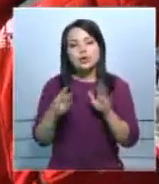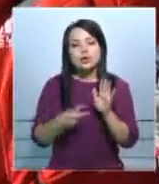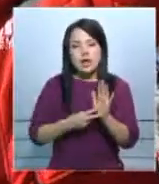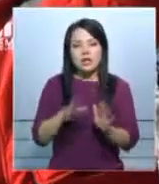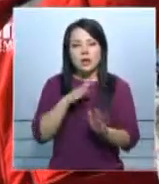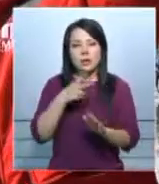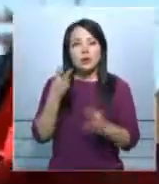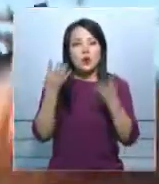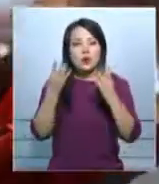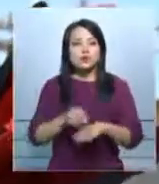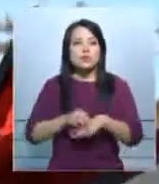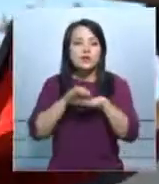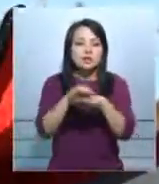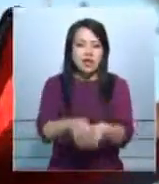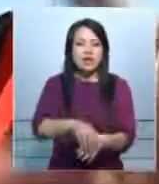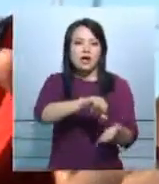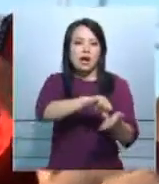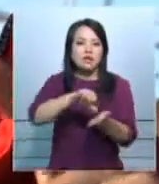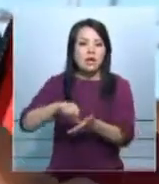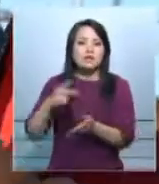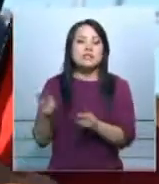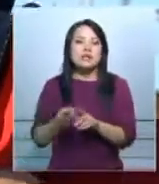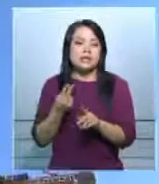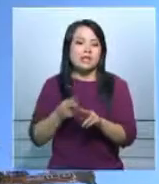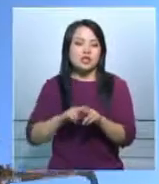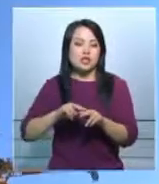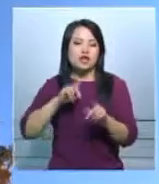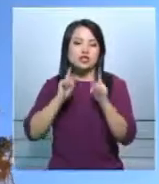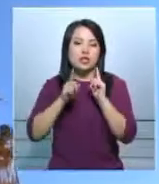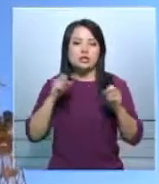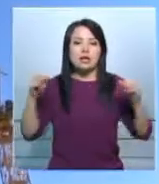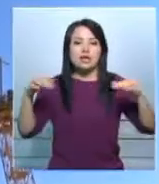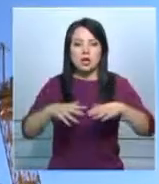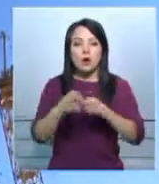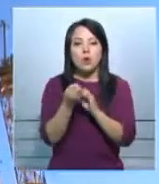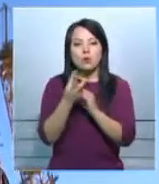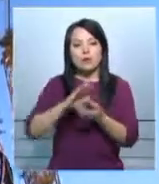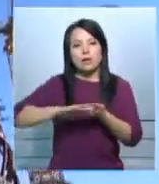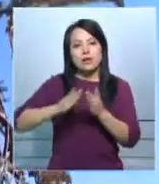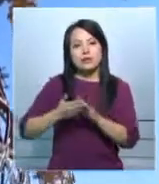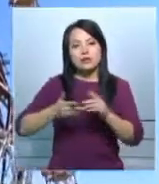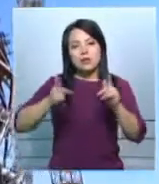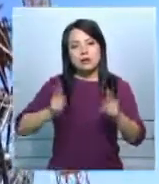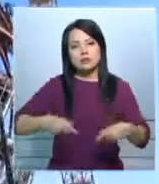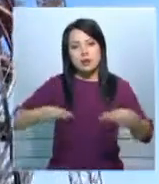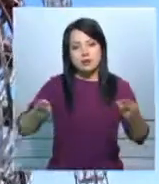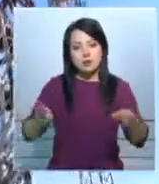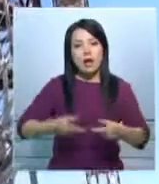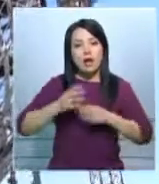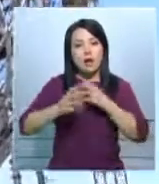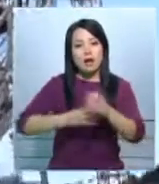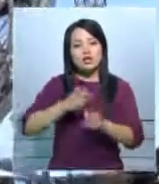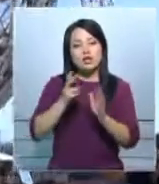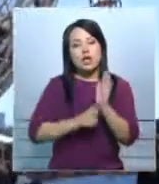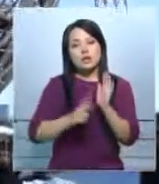2017 көрмесіне қатысушылардың екінші жиналысында 13 келісім жасалды. Сөйтіп келер жылғы әлемдік шараға